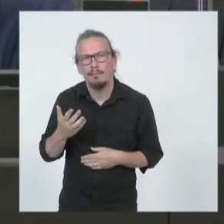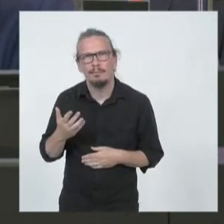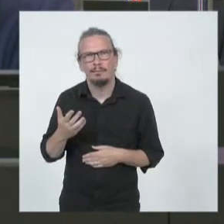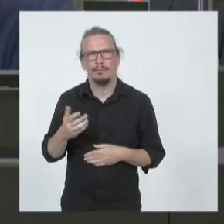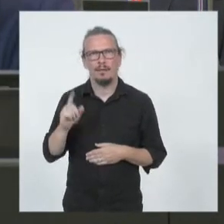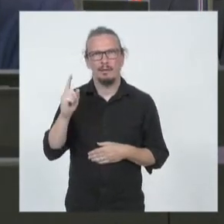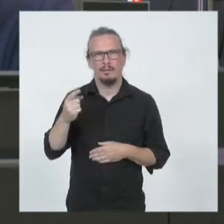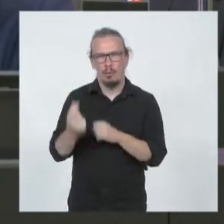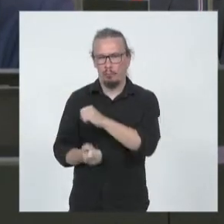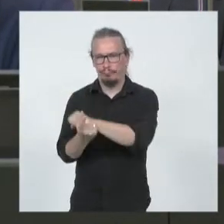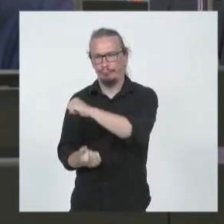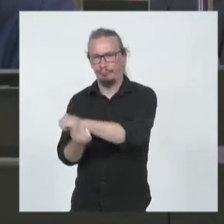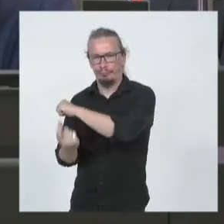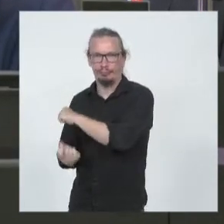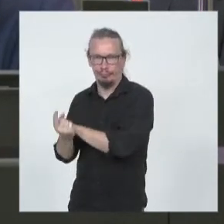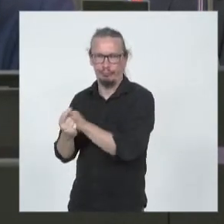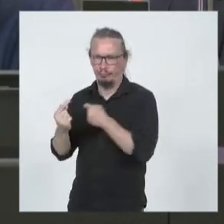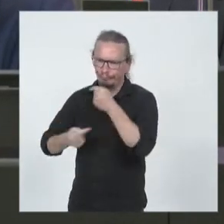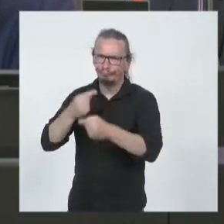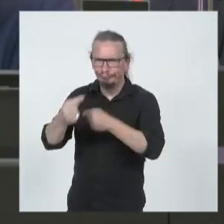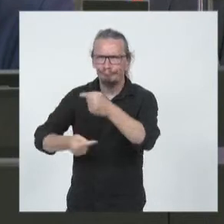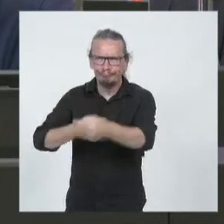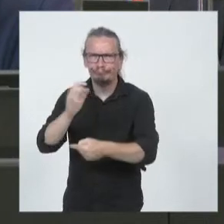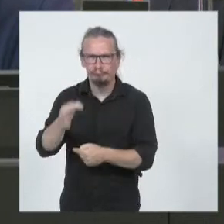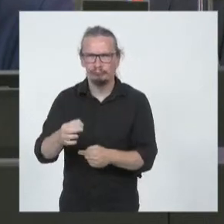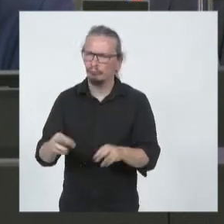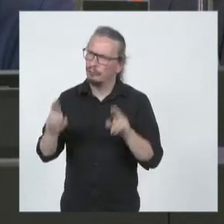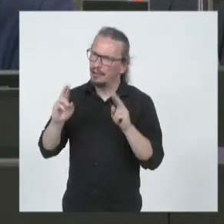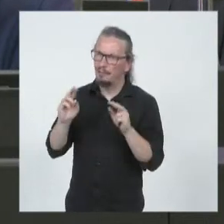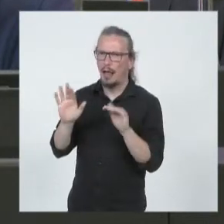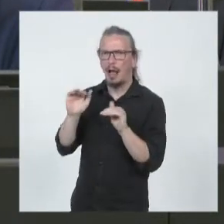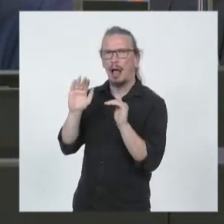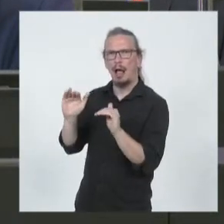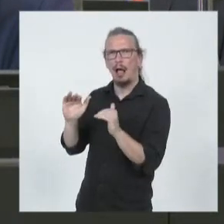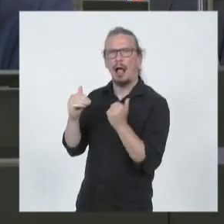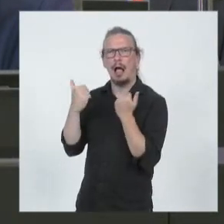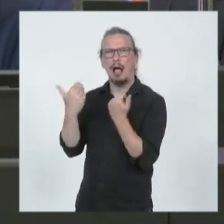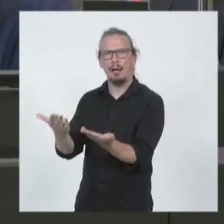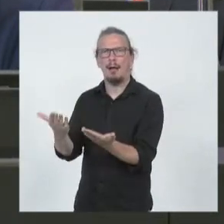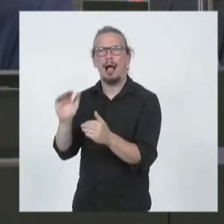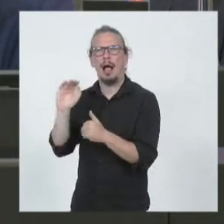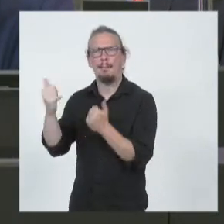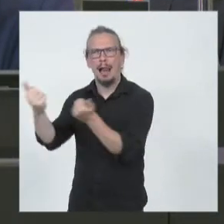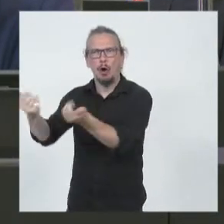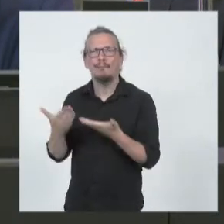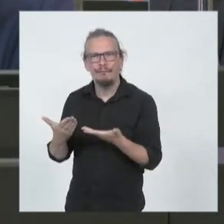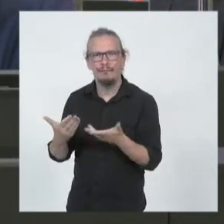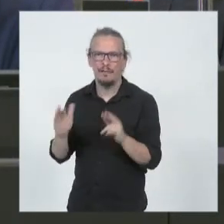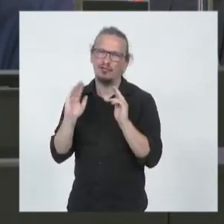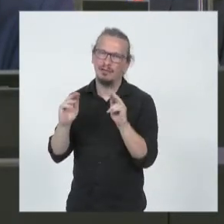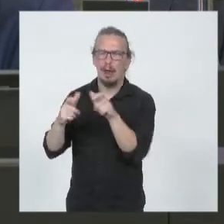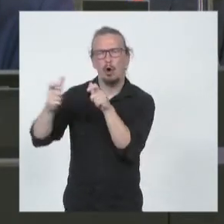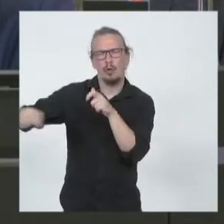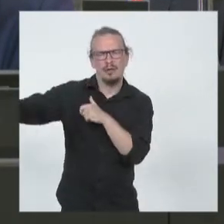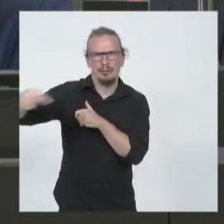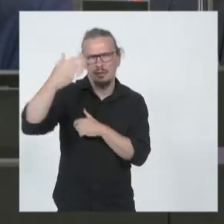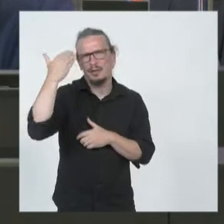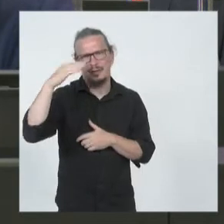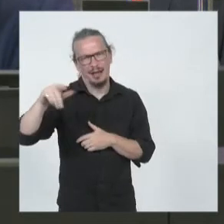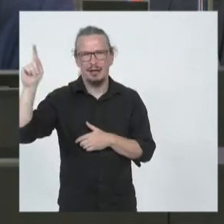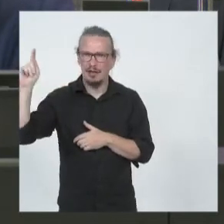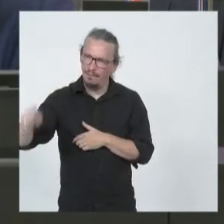falloir innover et nous comptons sur cet appel d'offres pour que les entreprises, ils le savent, ils savent tous qu'il